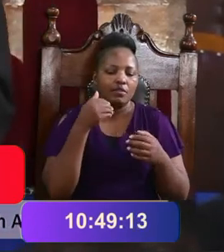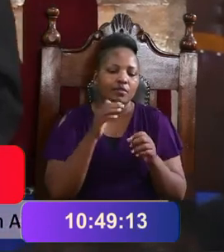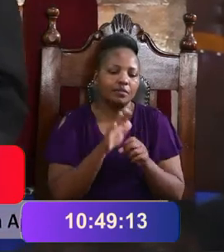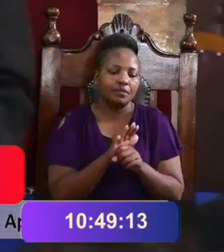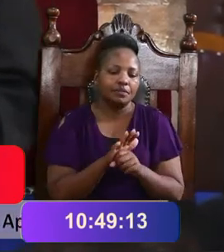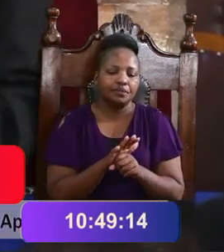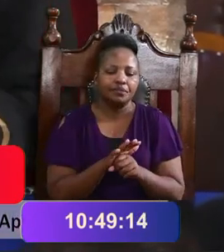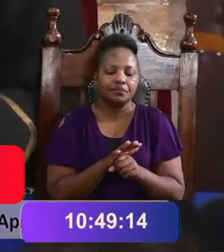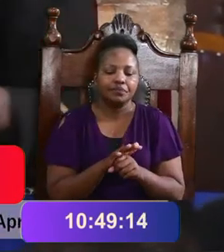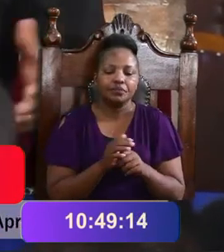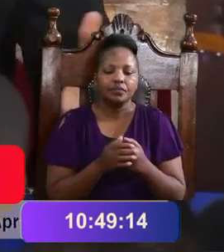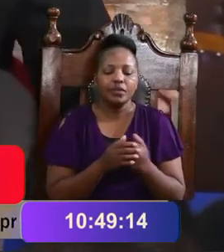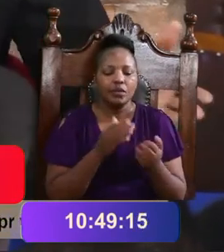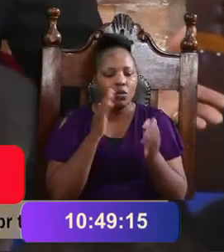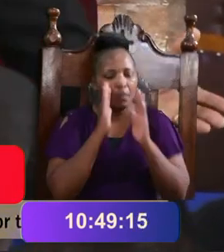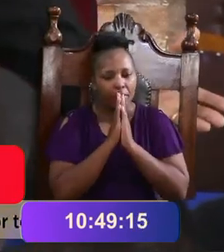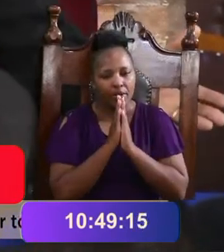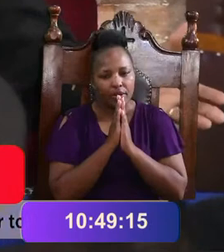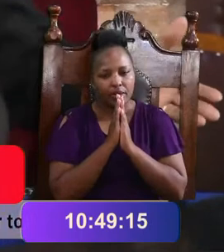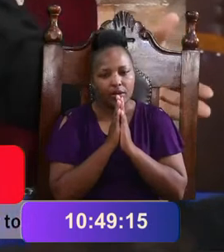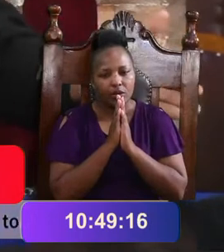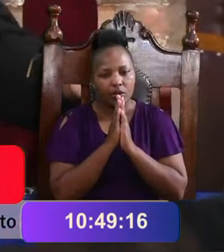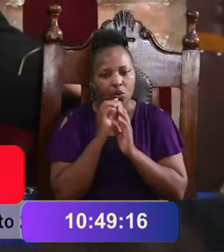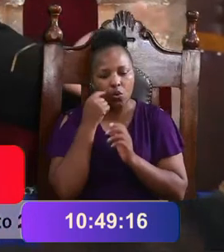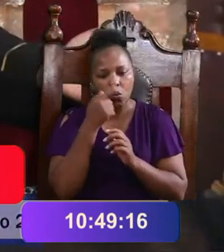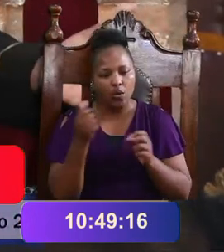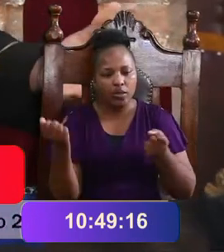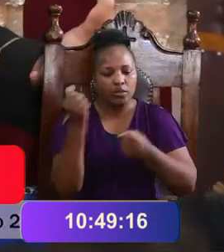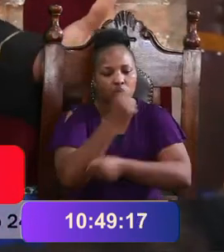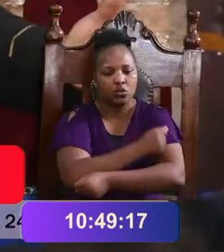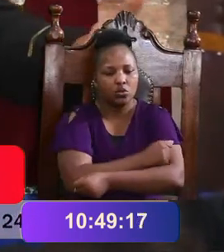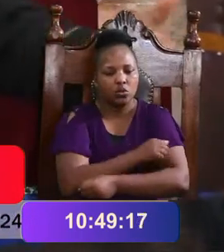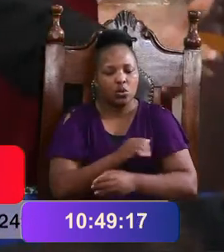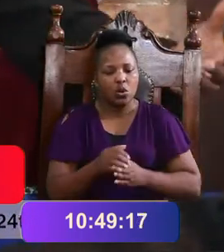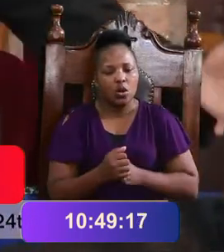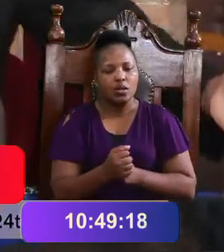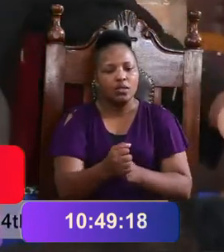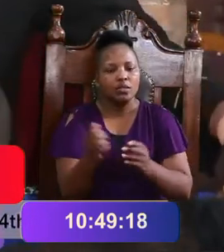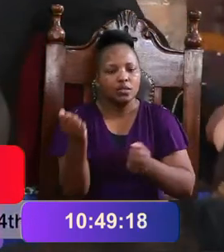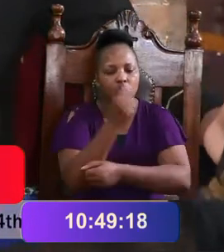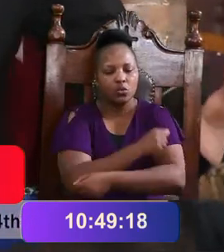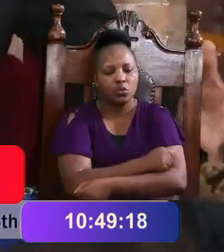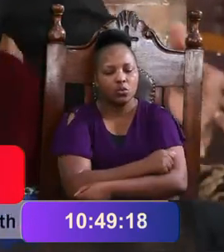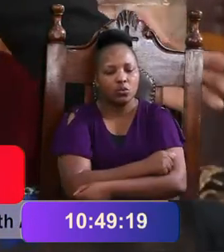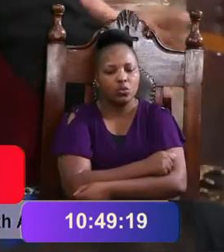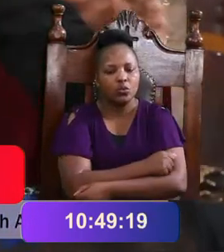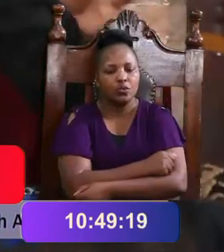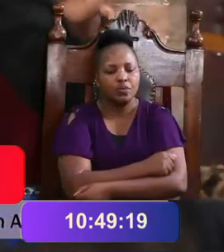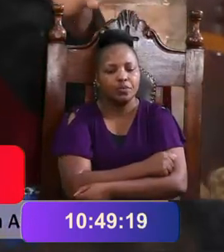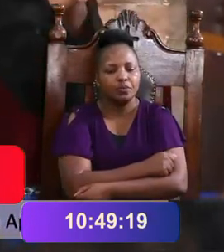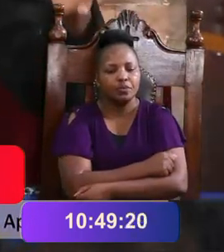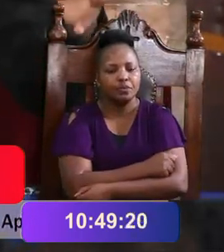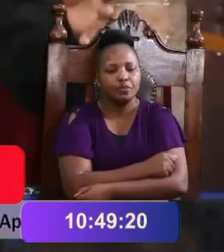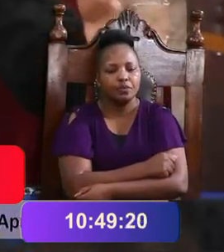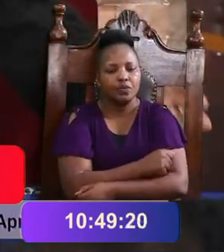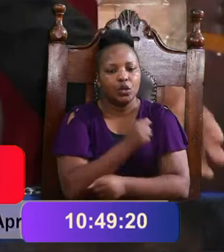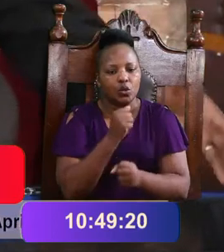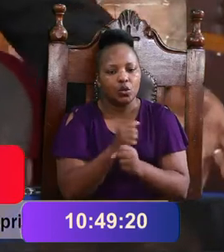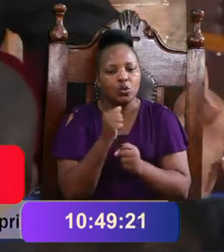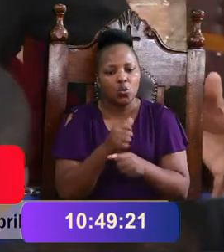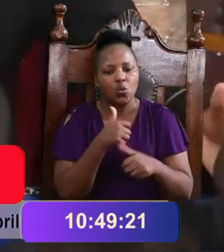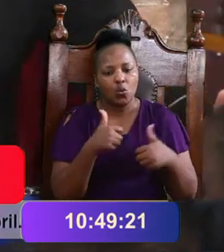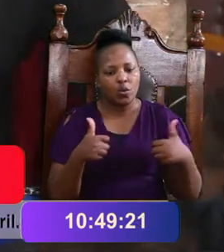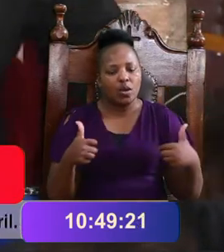zako. Tunaomba Bwana wale wako shule utawaongoza katika masomo yao, utawaongoza Bwana katika kutenda